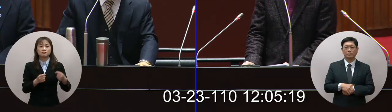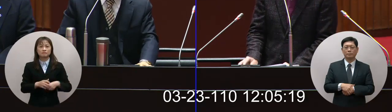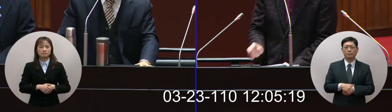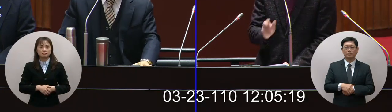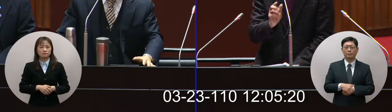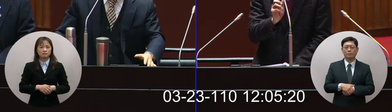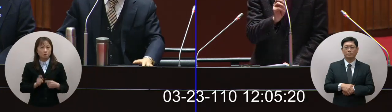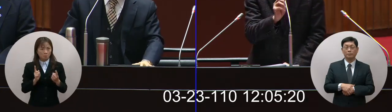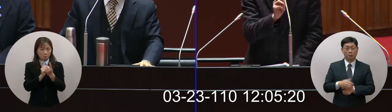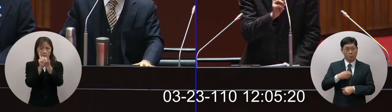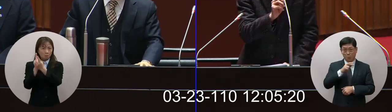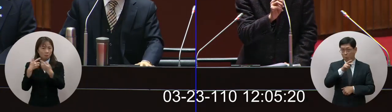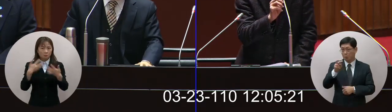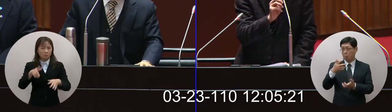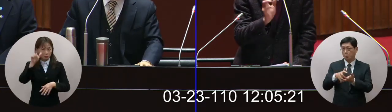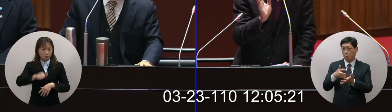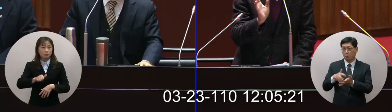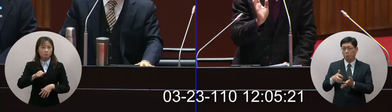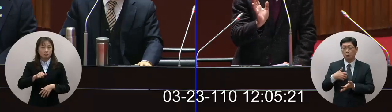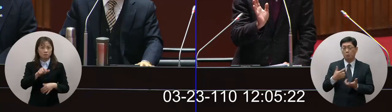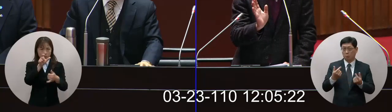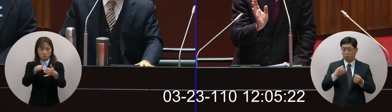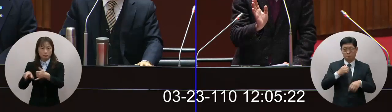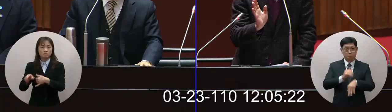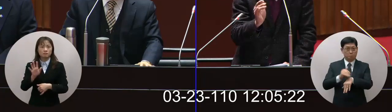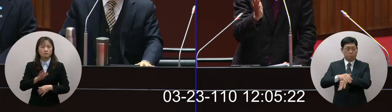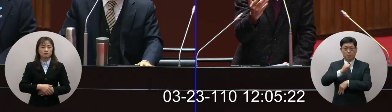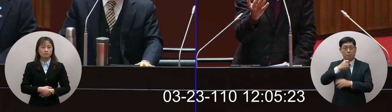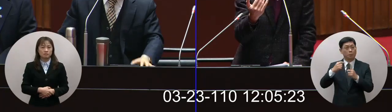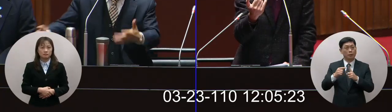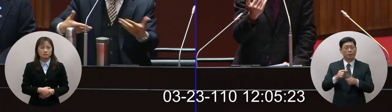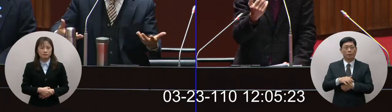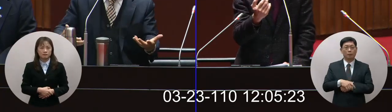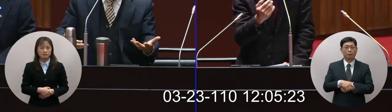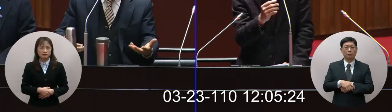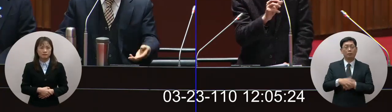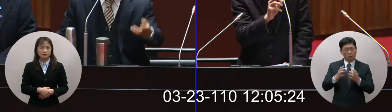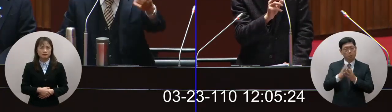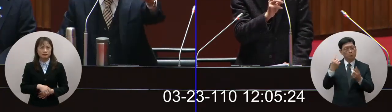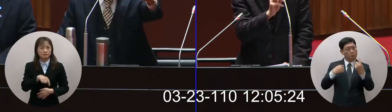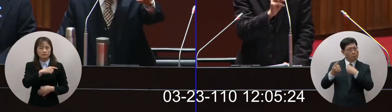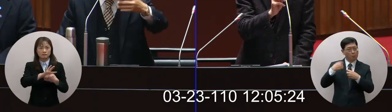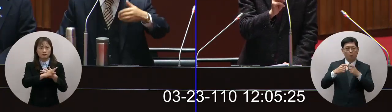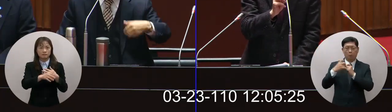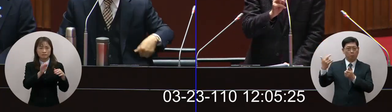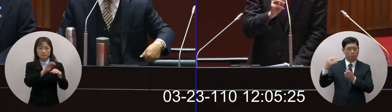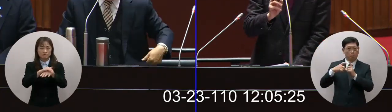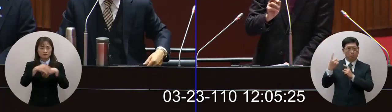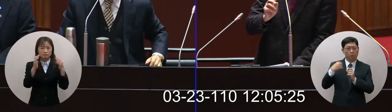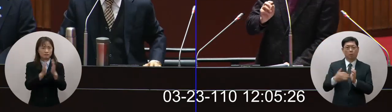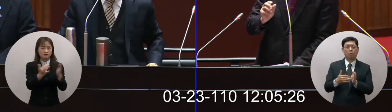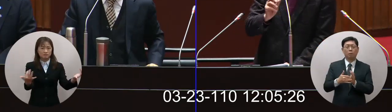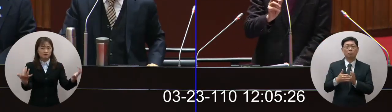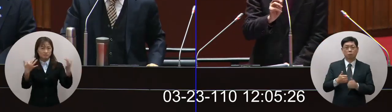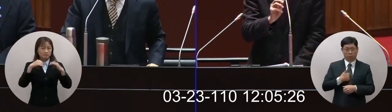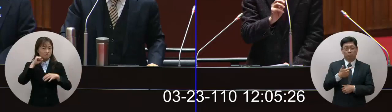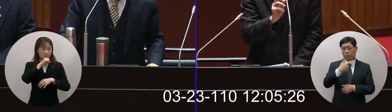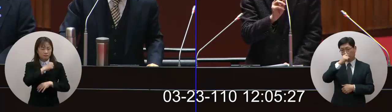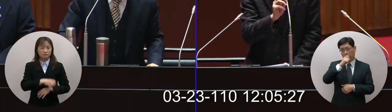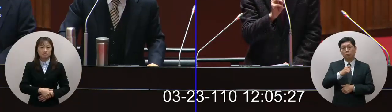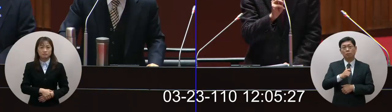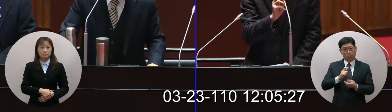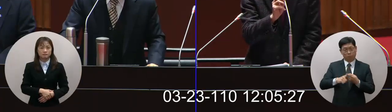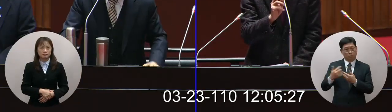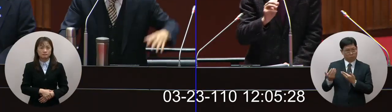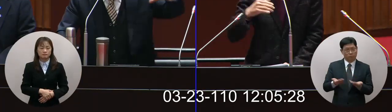的熟人。 对，我看到很多的优秀的台湾人现在陆续回来， 不是世界的人才也来， 这个很好了，我